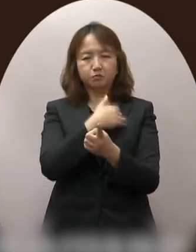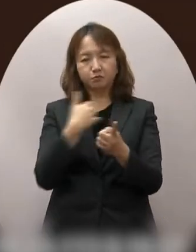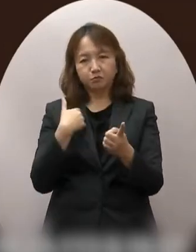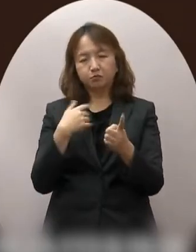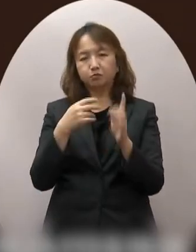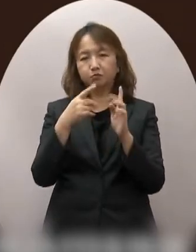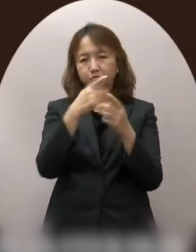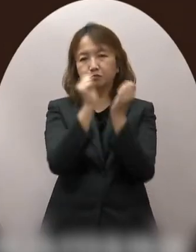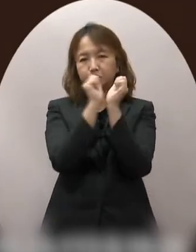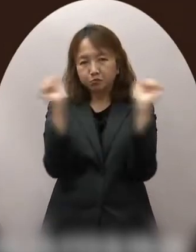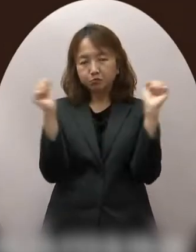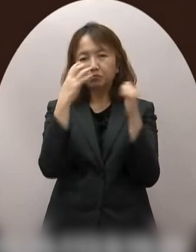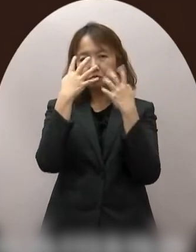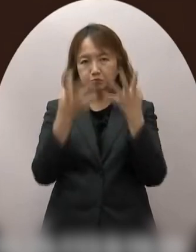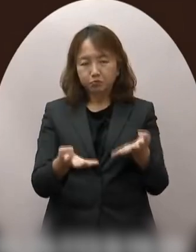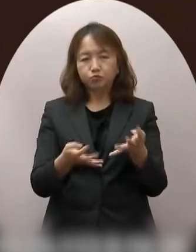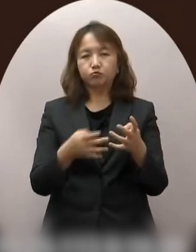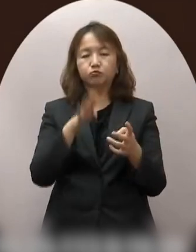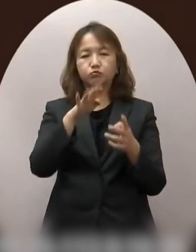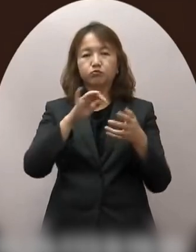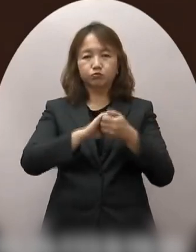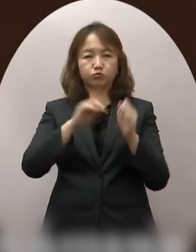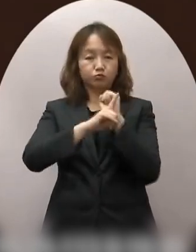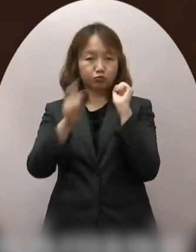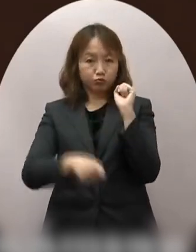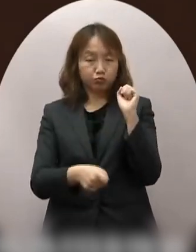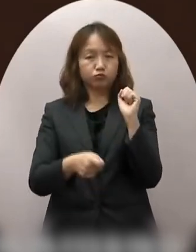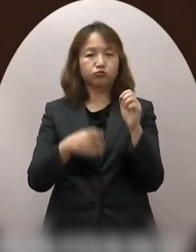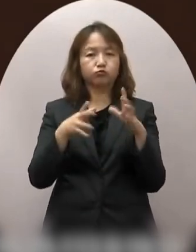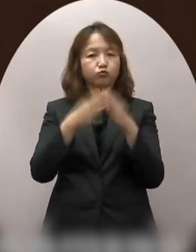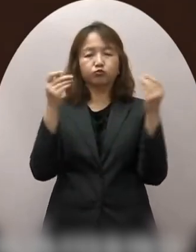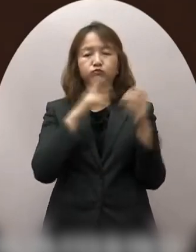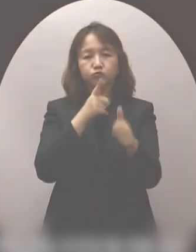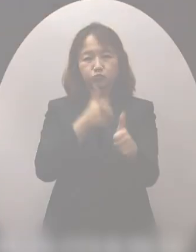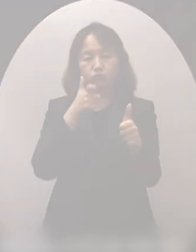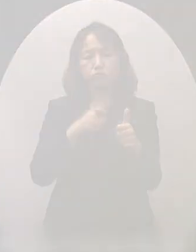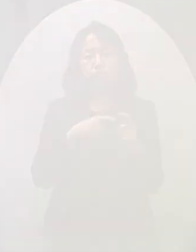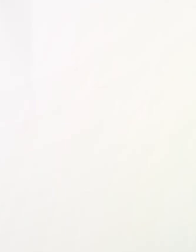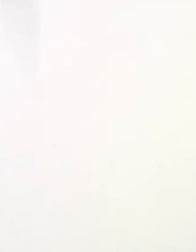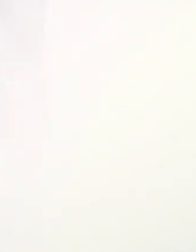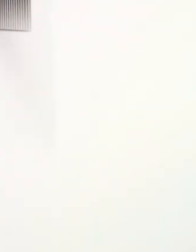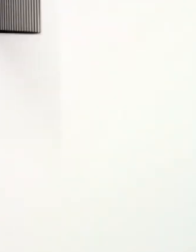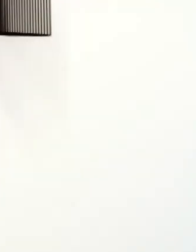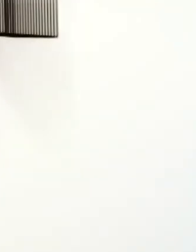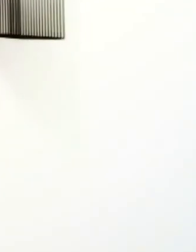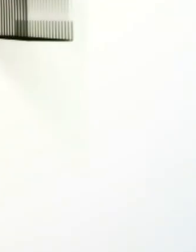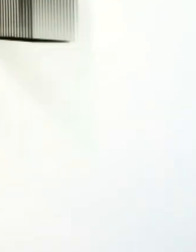被释放出来，甚至免死确判。大法官，你对得起人民吗？